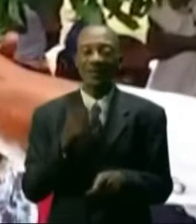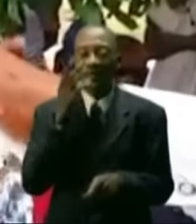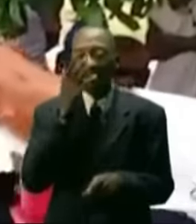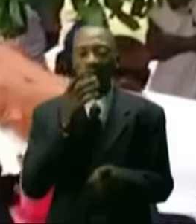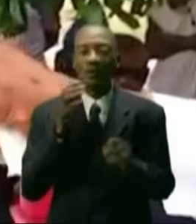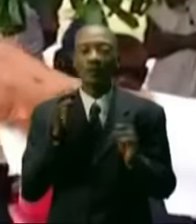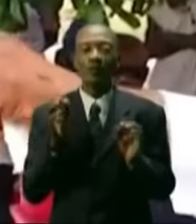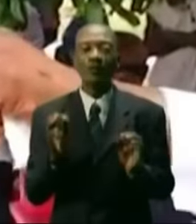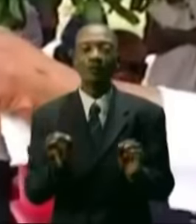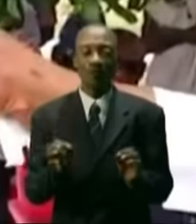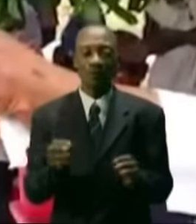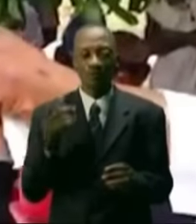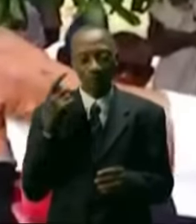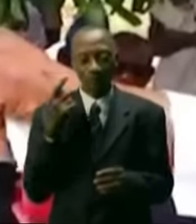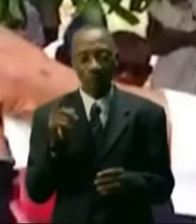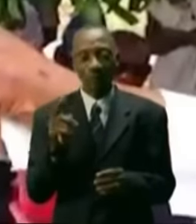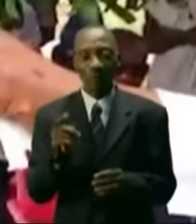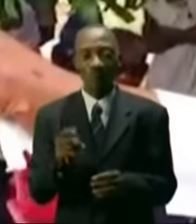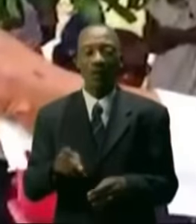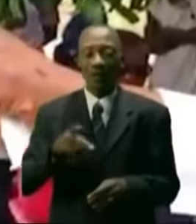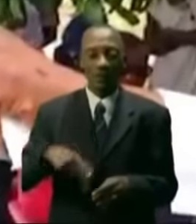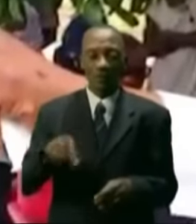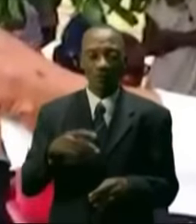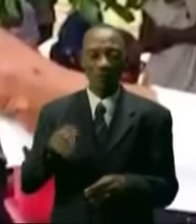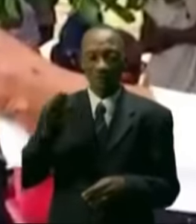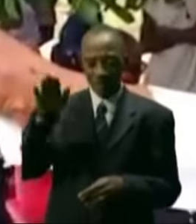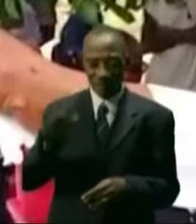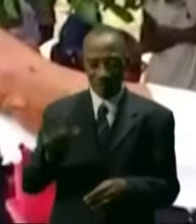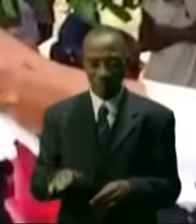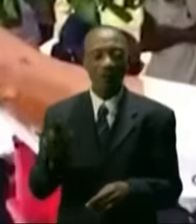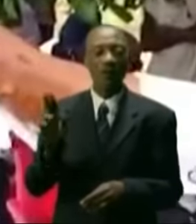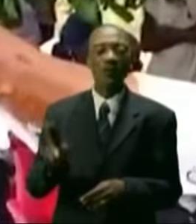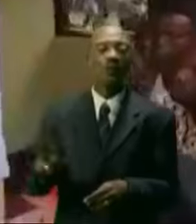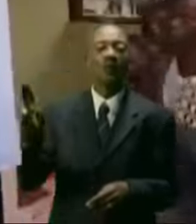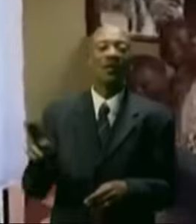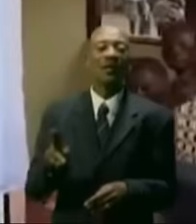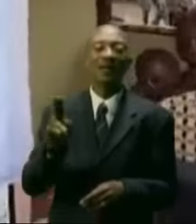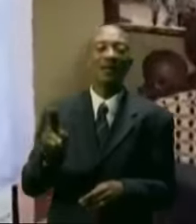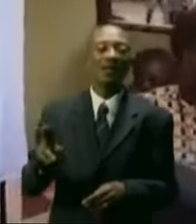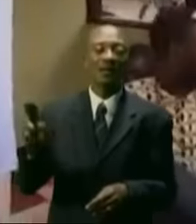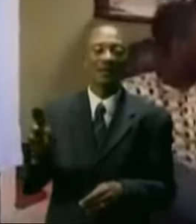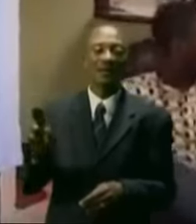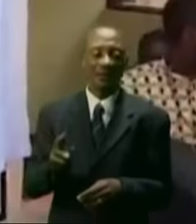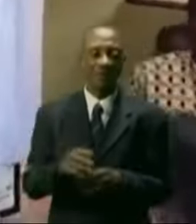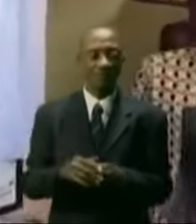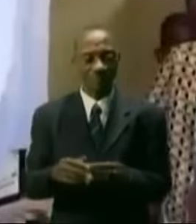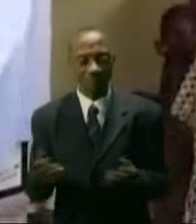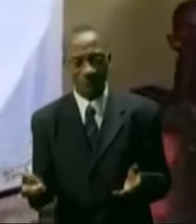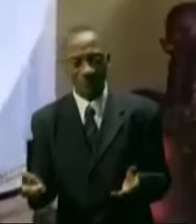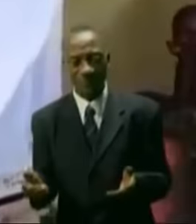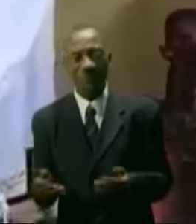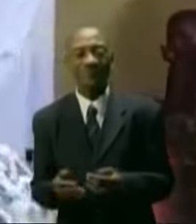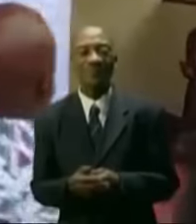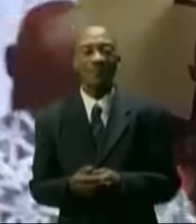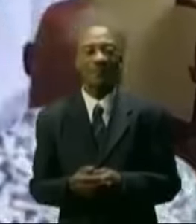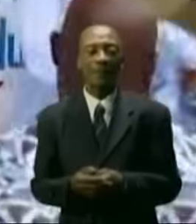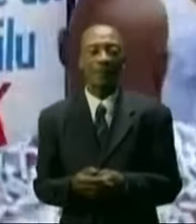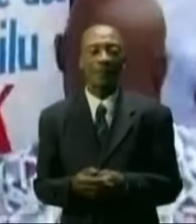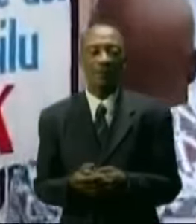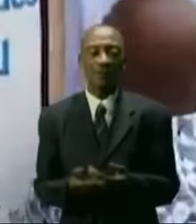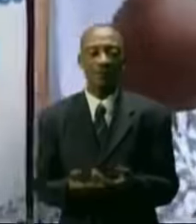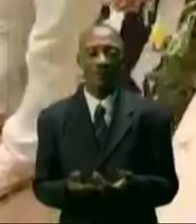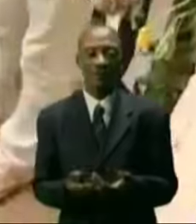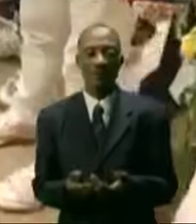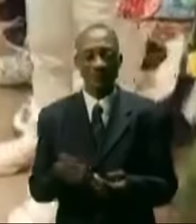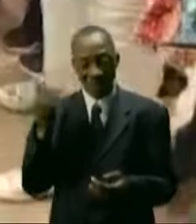la concrétisation de son initiative partie depuis sa prise du pouvoir après un état de lieu de sa régie en 2022.